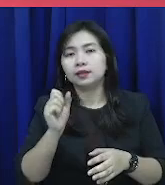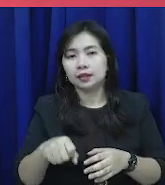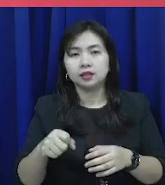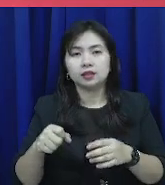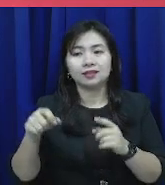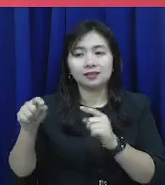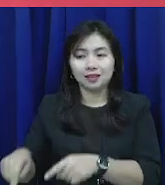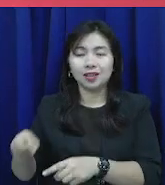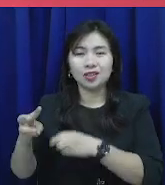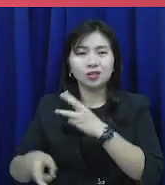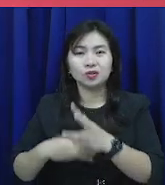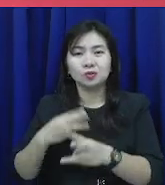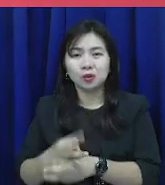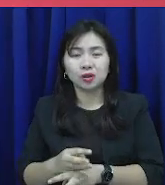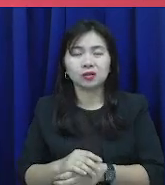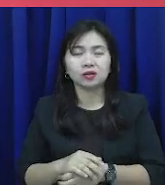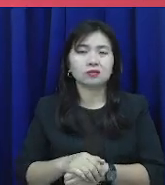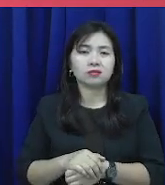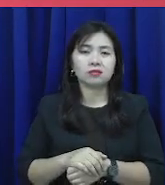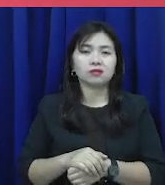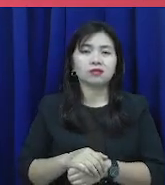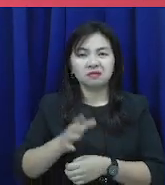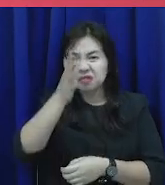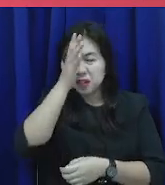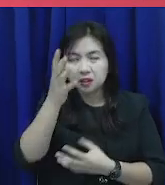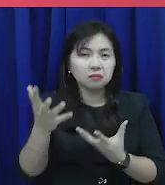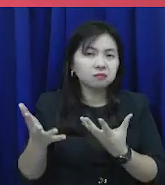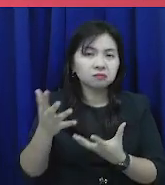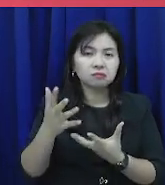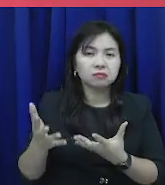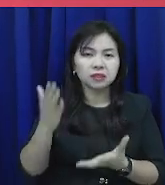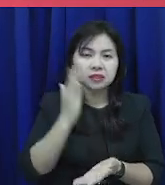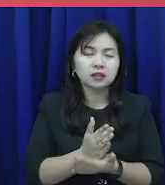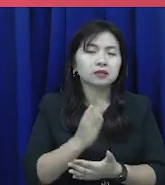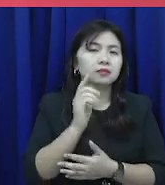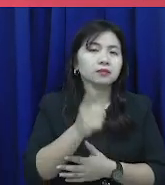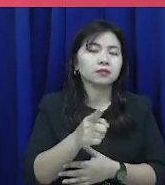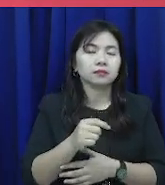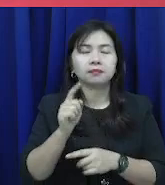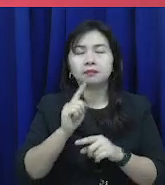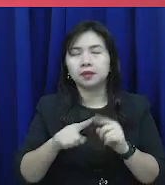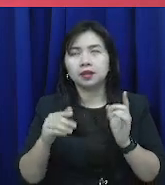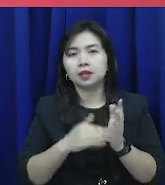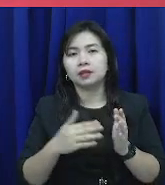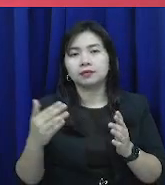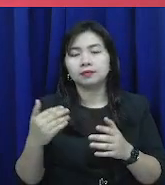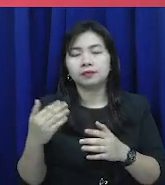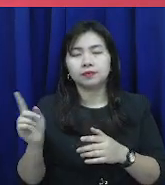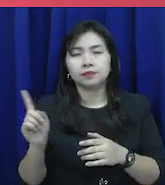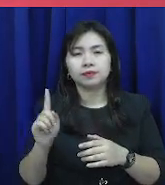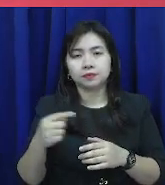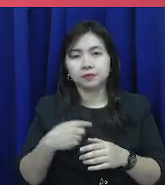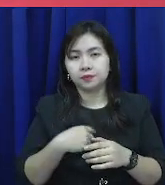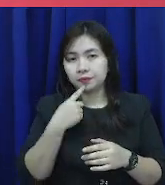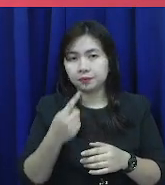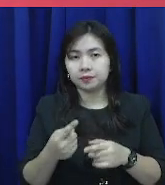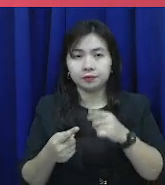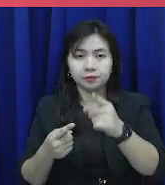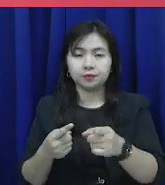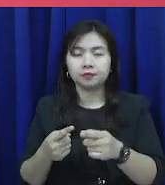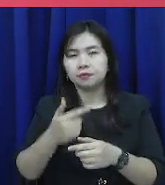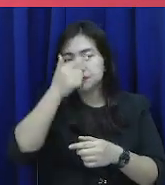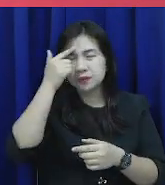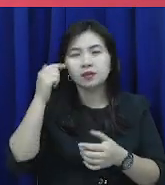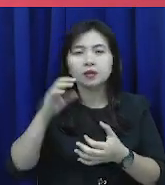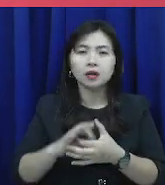pinag-uugatan you see bagamat hindi niya kayang pigilin yyan mga kapatid but again Sabi ko nga po sa inyo mga kapatid due to our